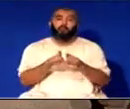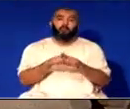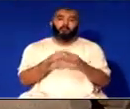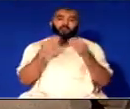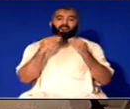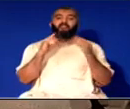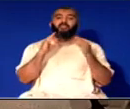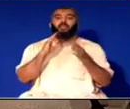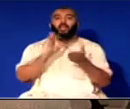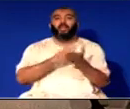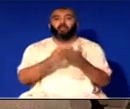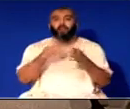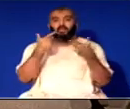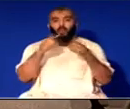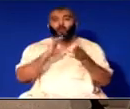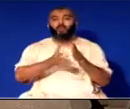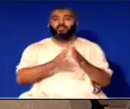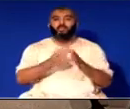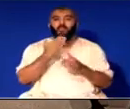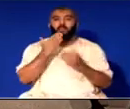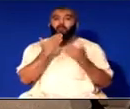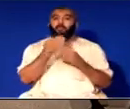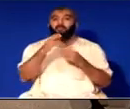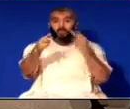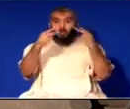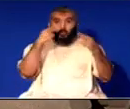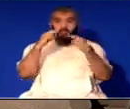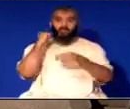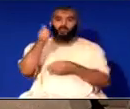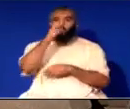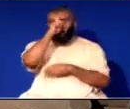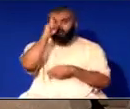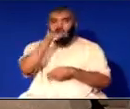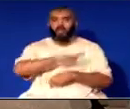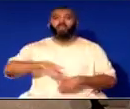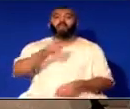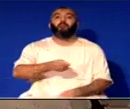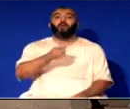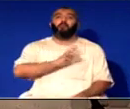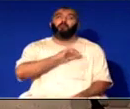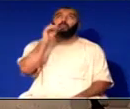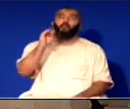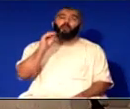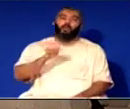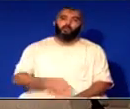نقل هذه الإضاءات للمشاهدين الكرام بلغة الإشارة. شكرا للجميع على طيب الإصغاء